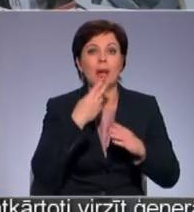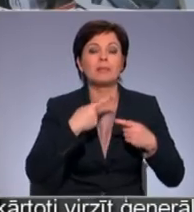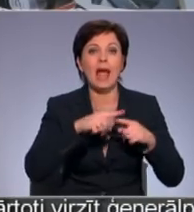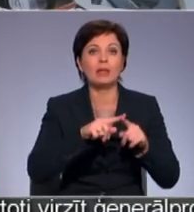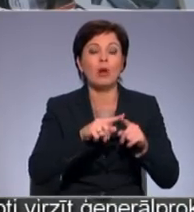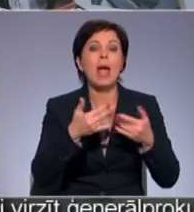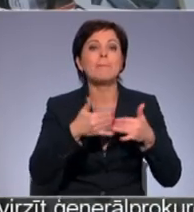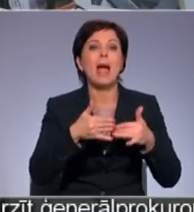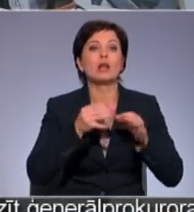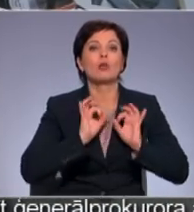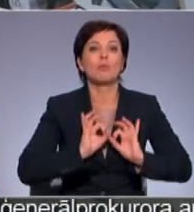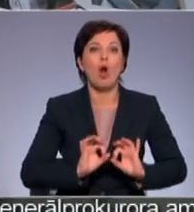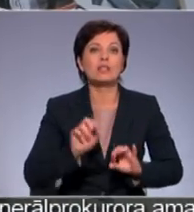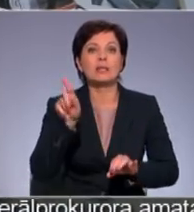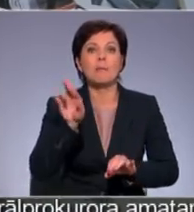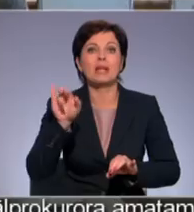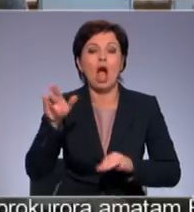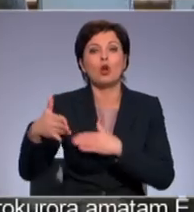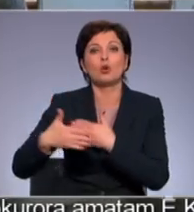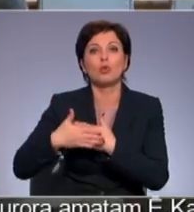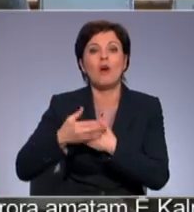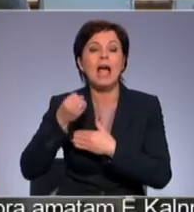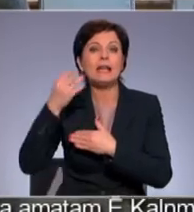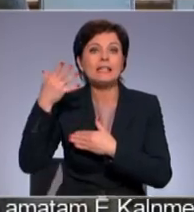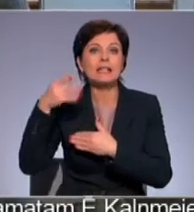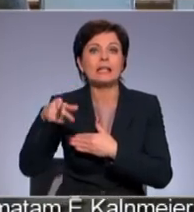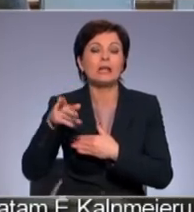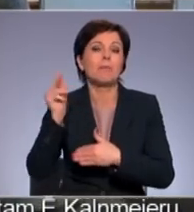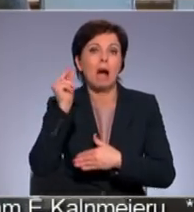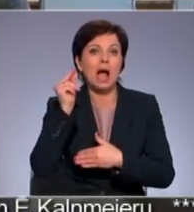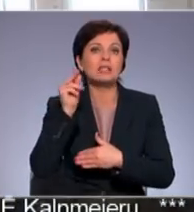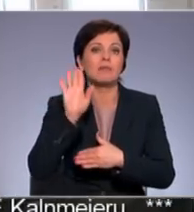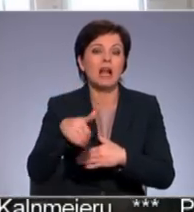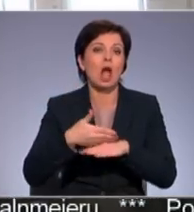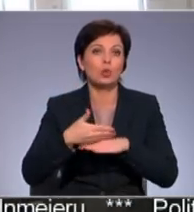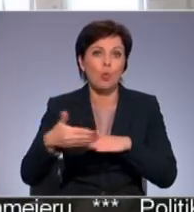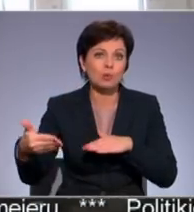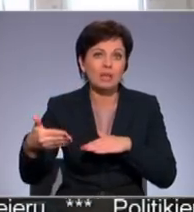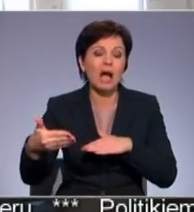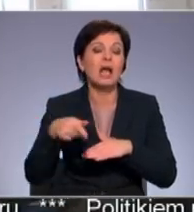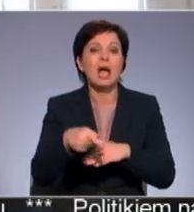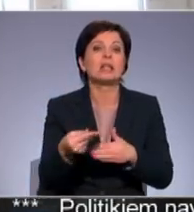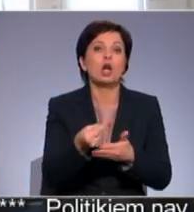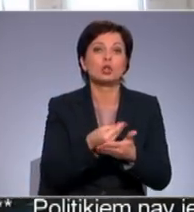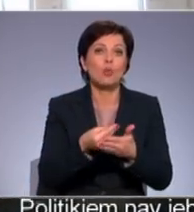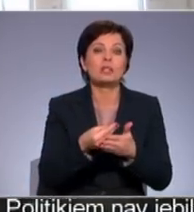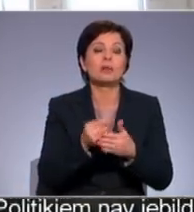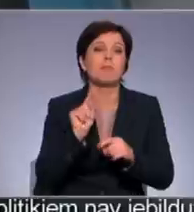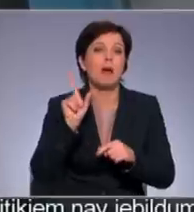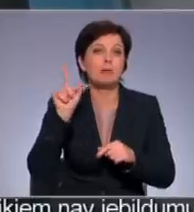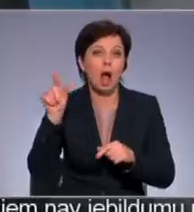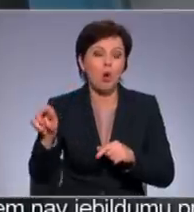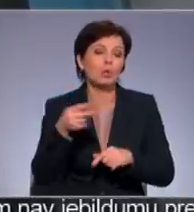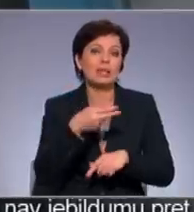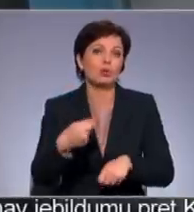mehāniķa profesiju, Priekuļi ir tuvākā izglītības iestāde, kur mācības būtu iespējams turpināt. Tomēr tas nozīmē mērot vairāk nekā